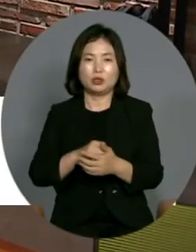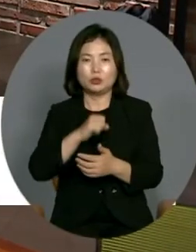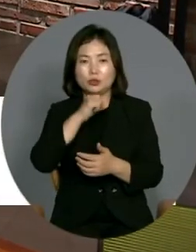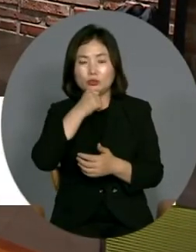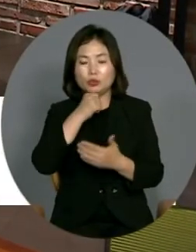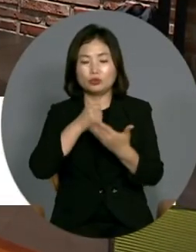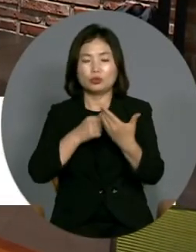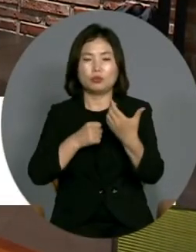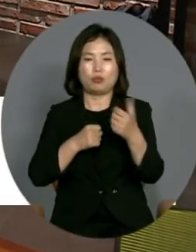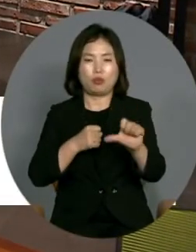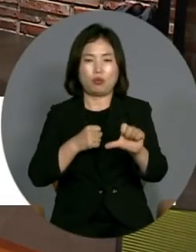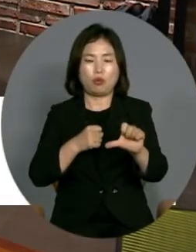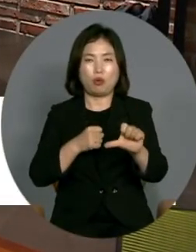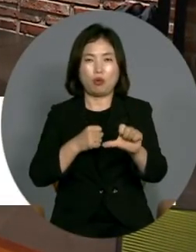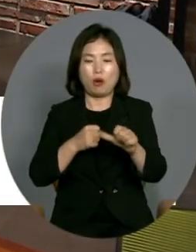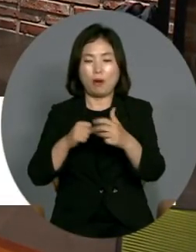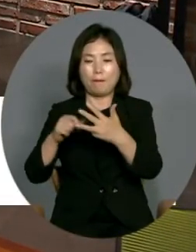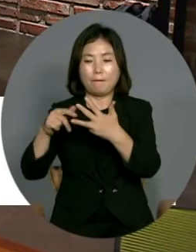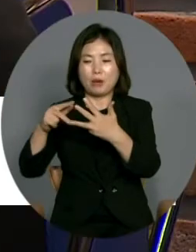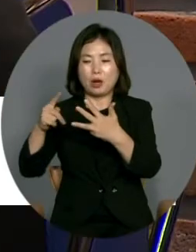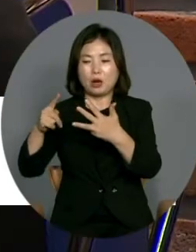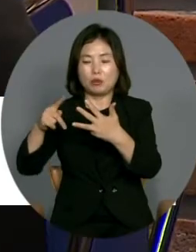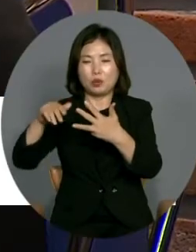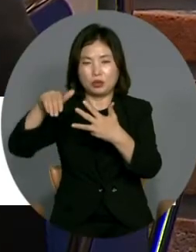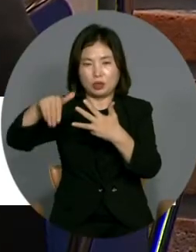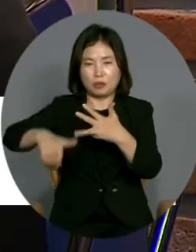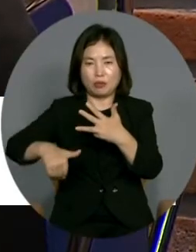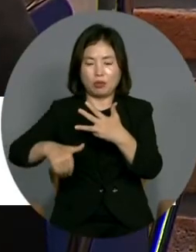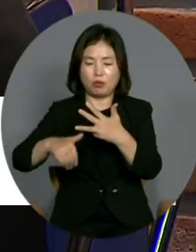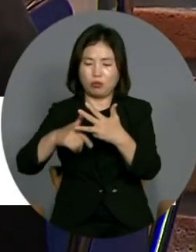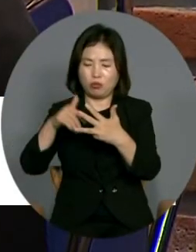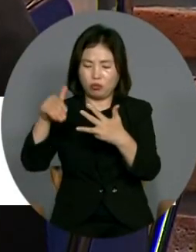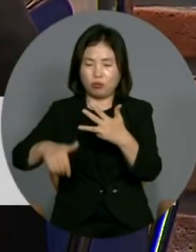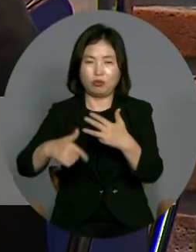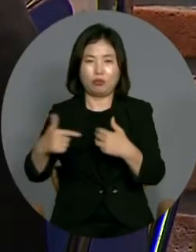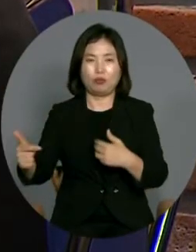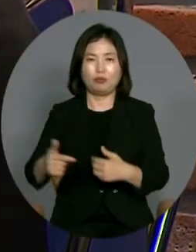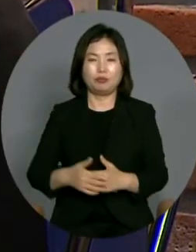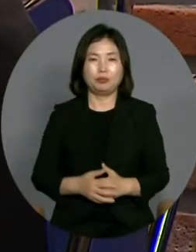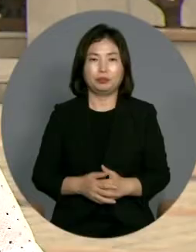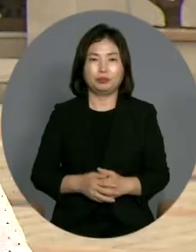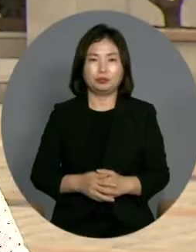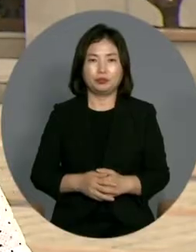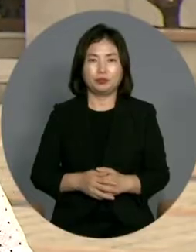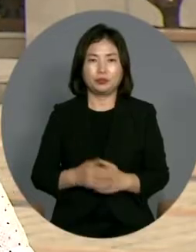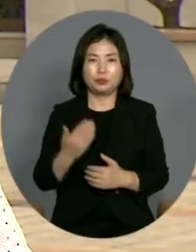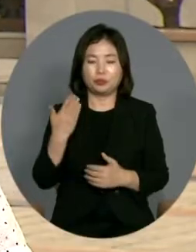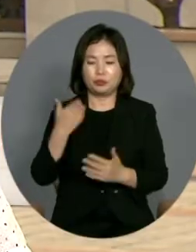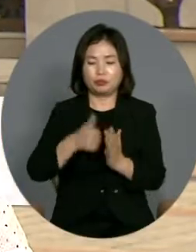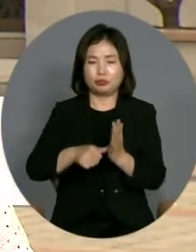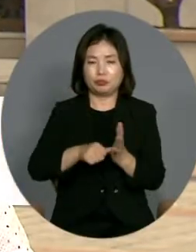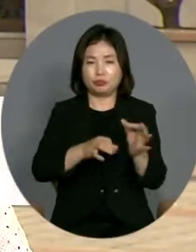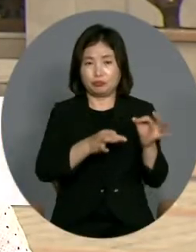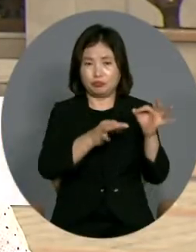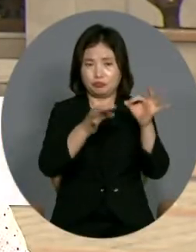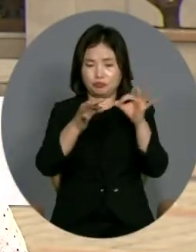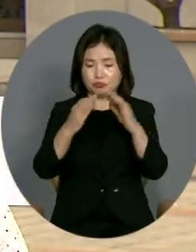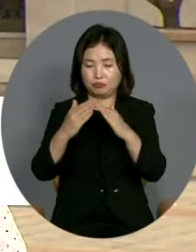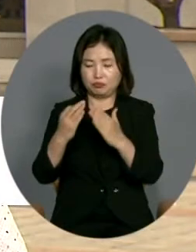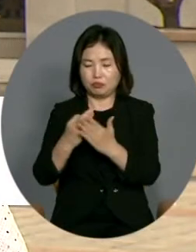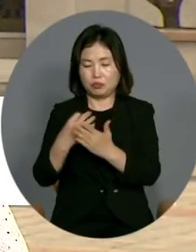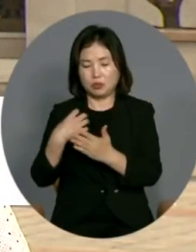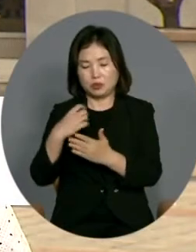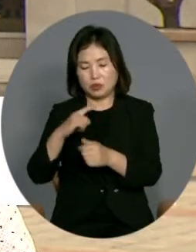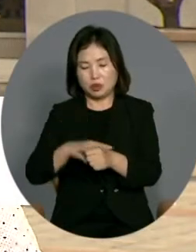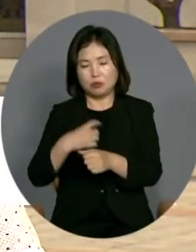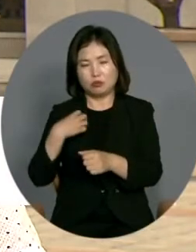지수는 95로 8포인트 하락해 낙폭이 가장 컸습니다. 최근에 물가 상승세가 가계 부담 증가로